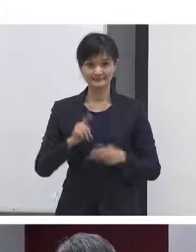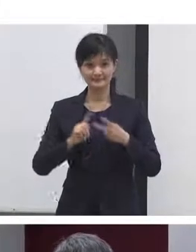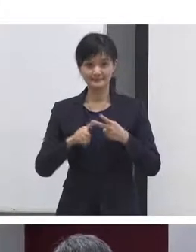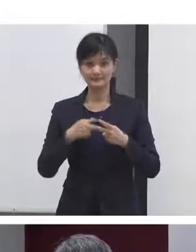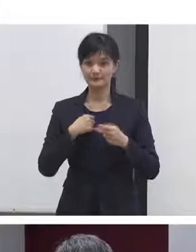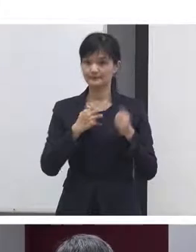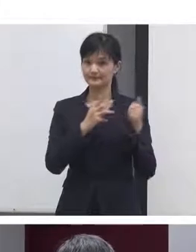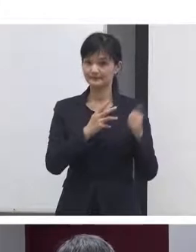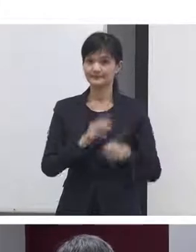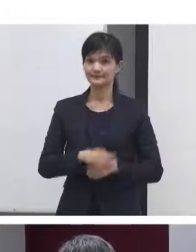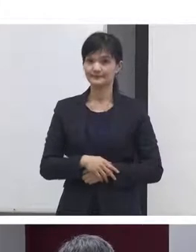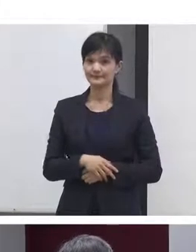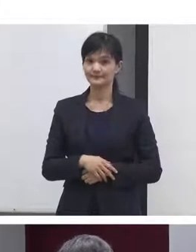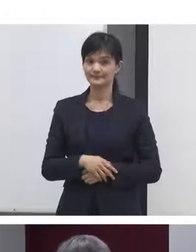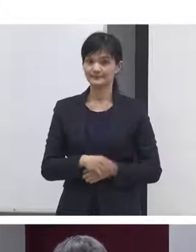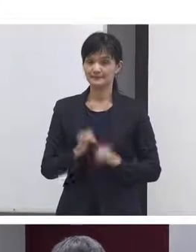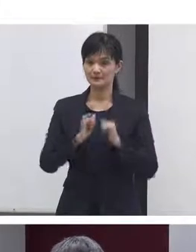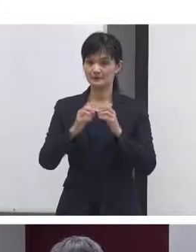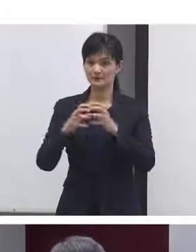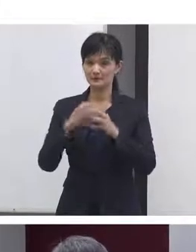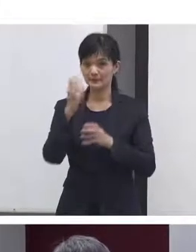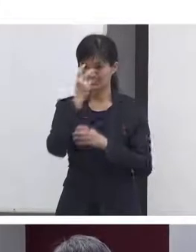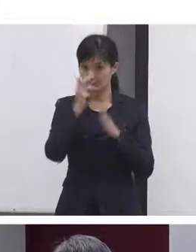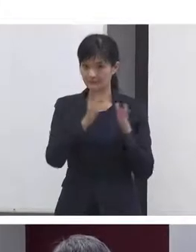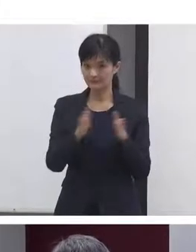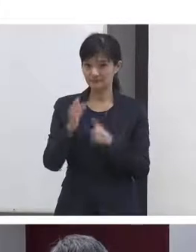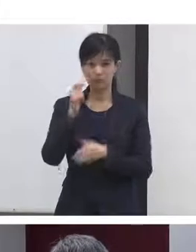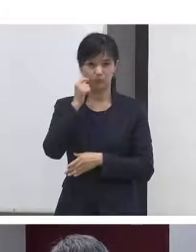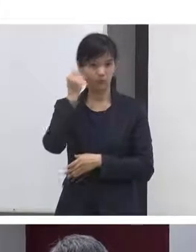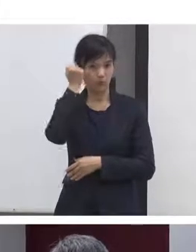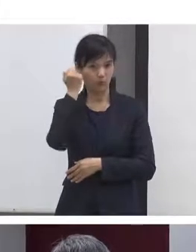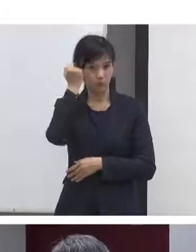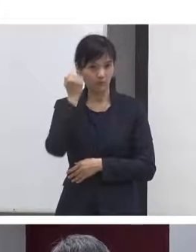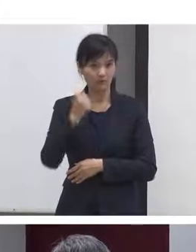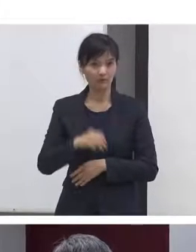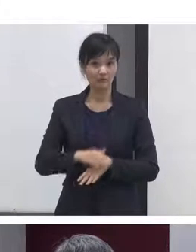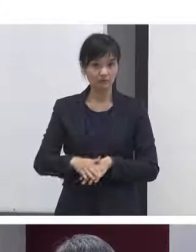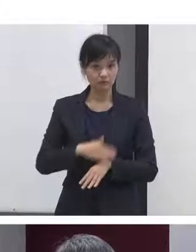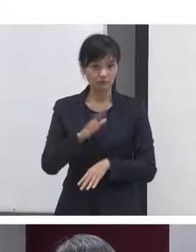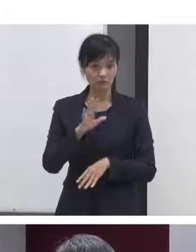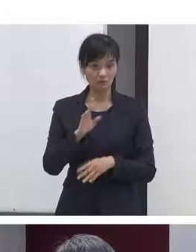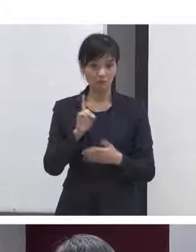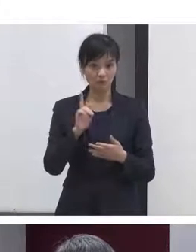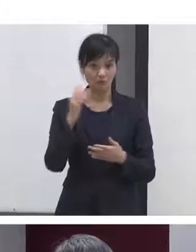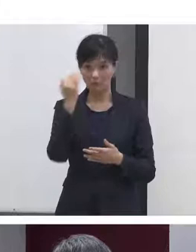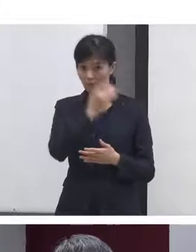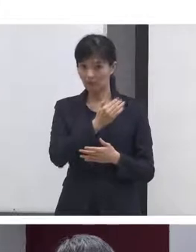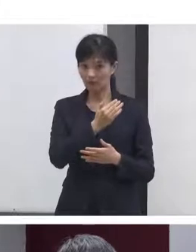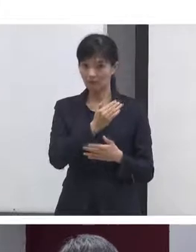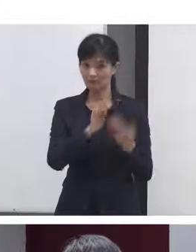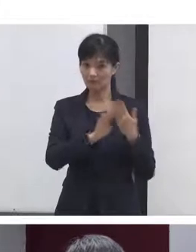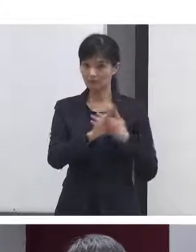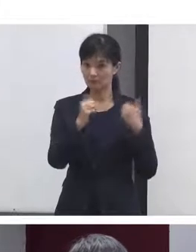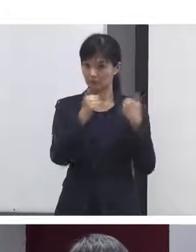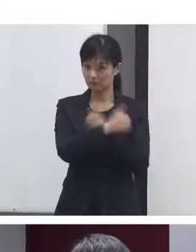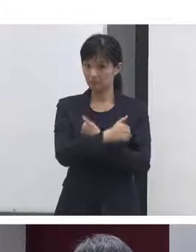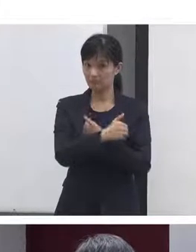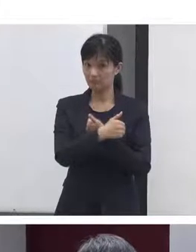就是这个社群治理这么痛苦啊，那会不会有疫苗被代表的问题？